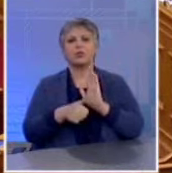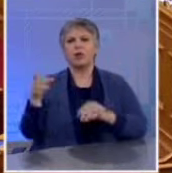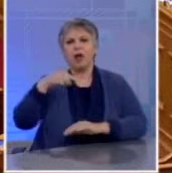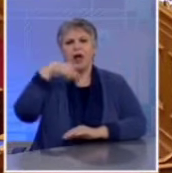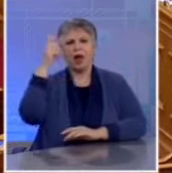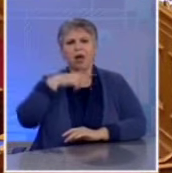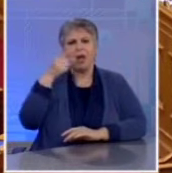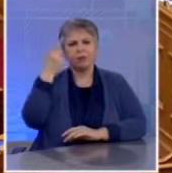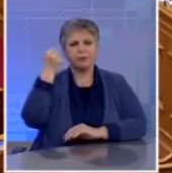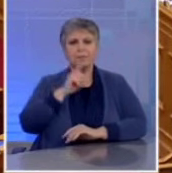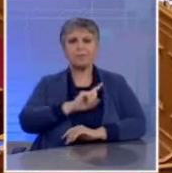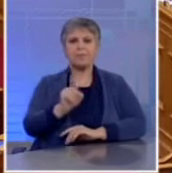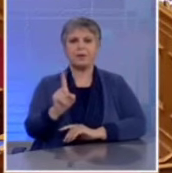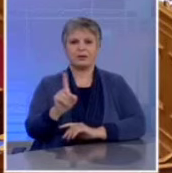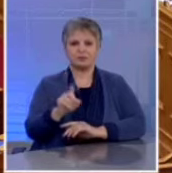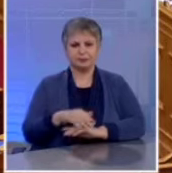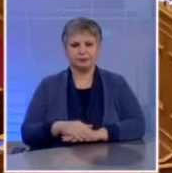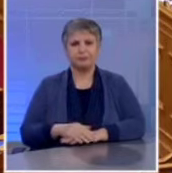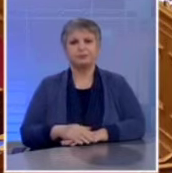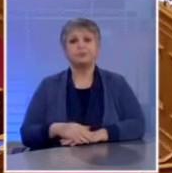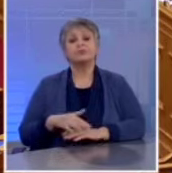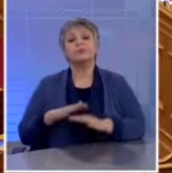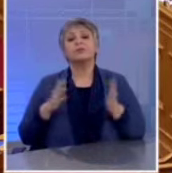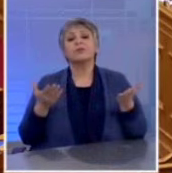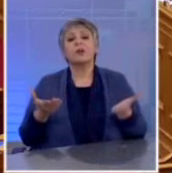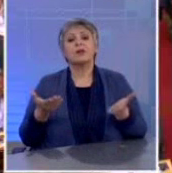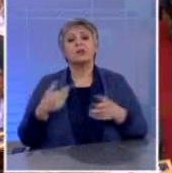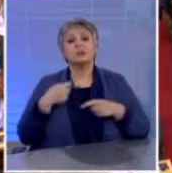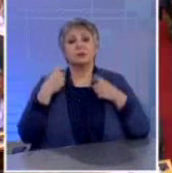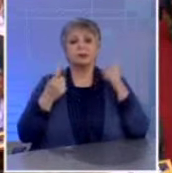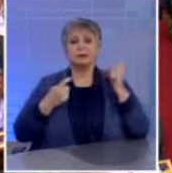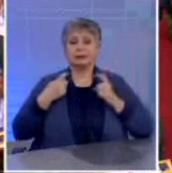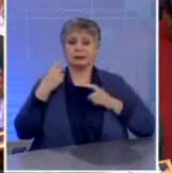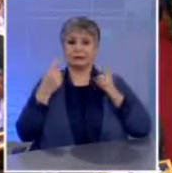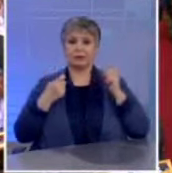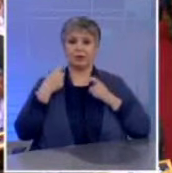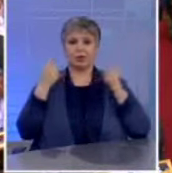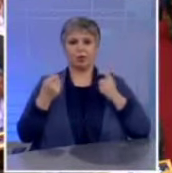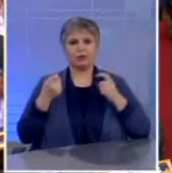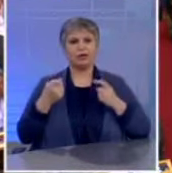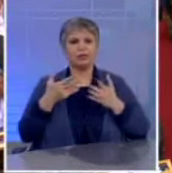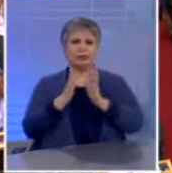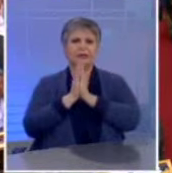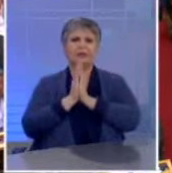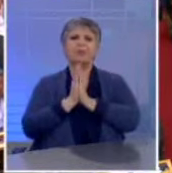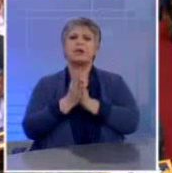Μήπως όμως οι παρεμβάσεις εξαρτούνται. Σας παρακαλώ.